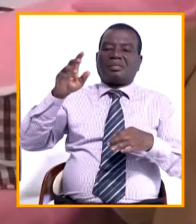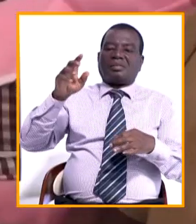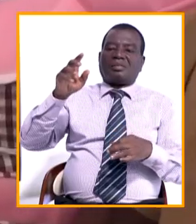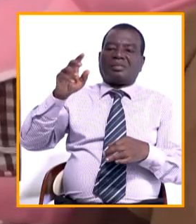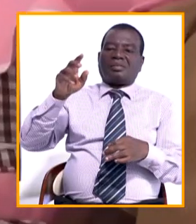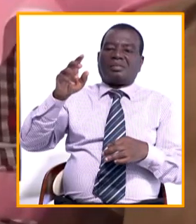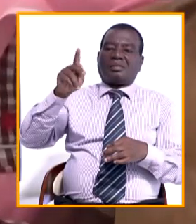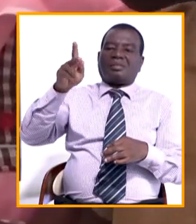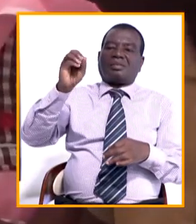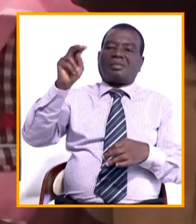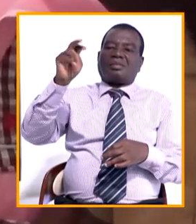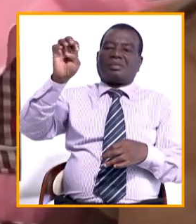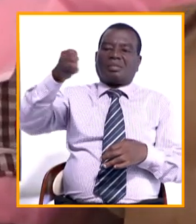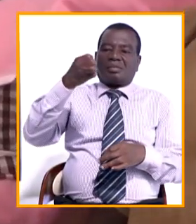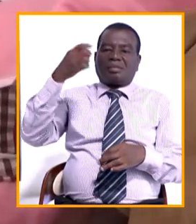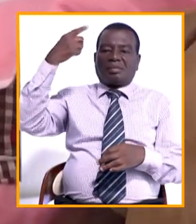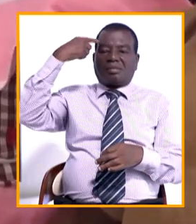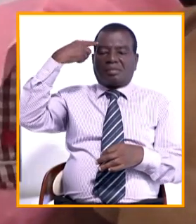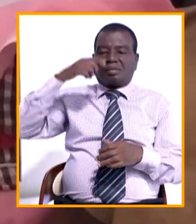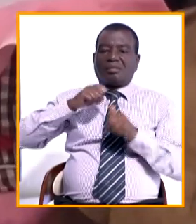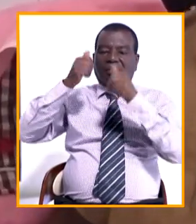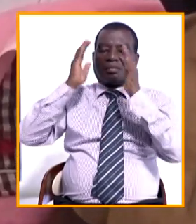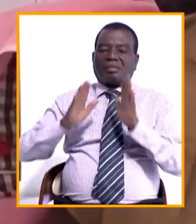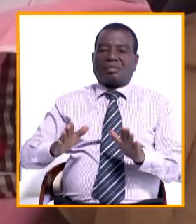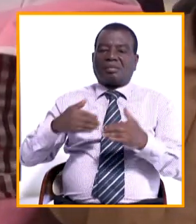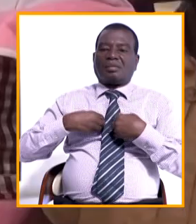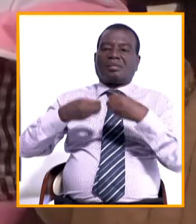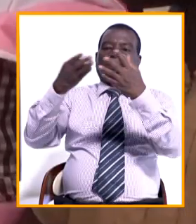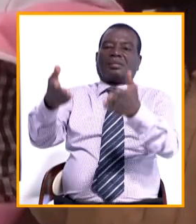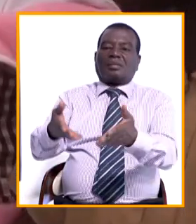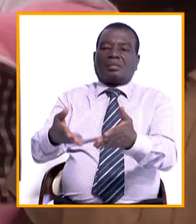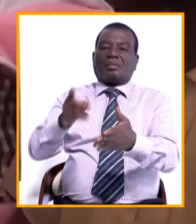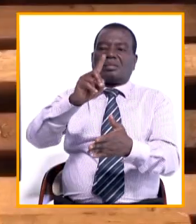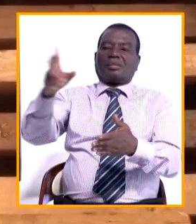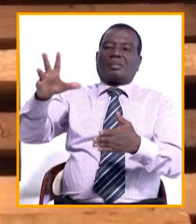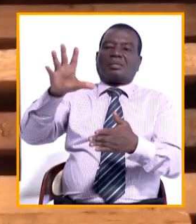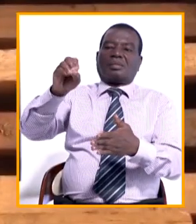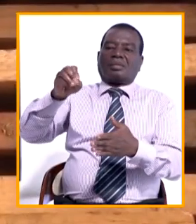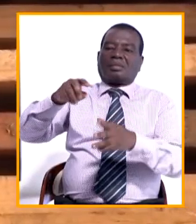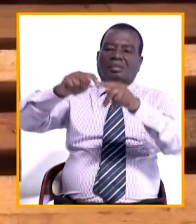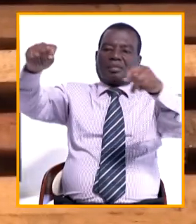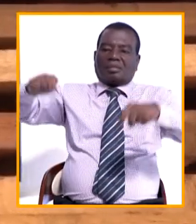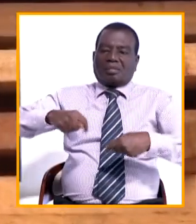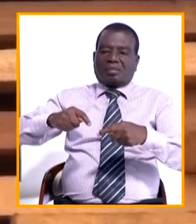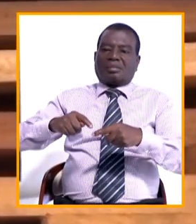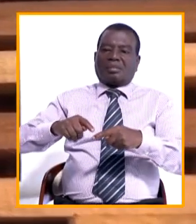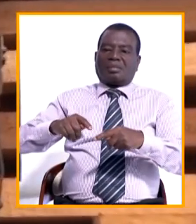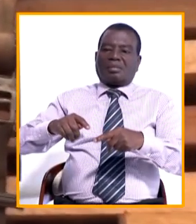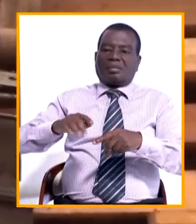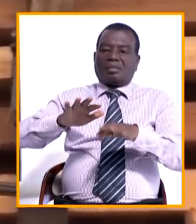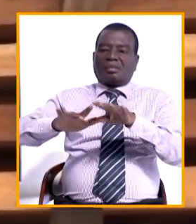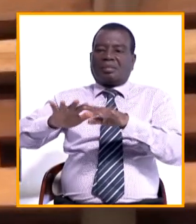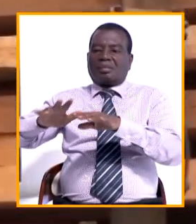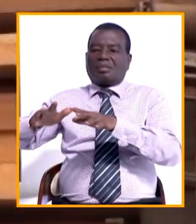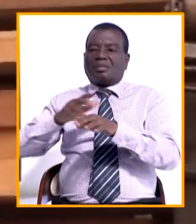Arikoka. Dans son élan de solidarité, la donatrice a également offert 150 tables bancs, du matériel didactique